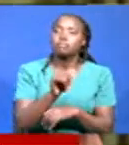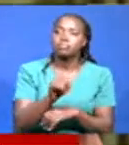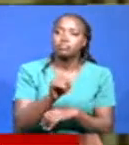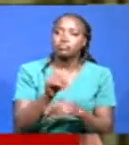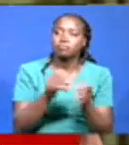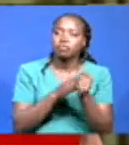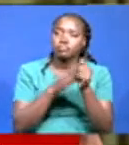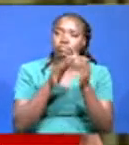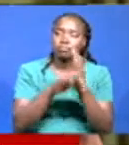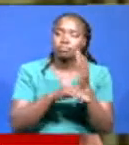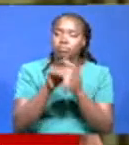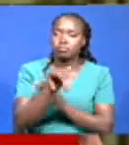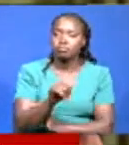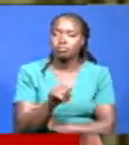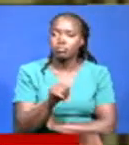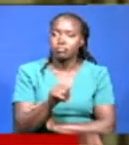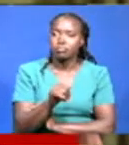uongozi ambao